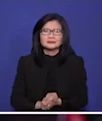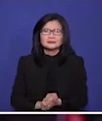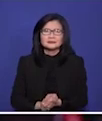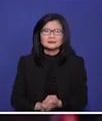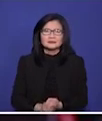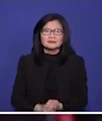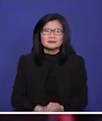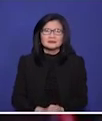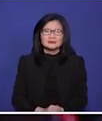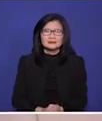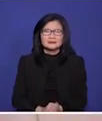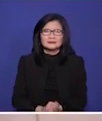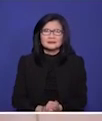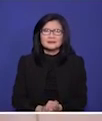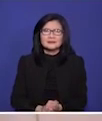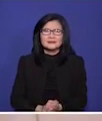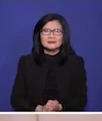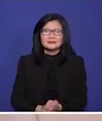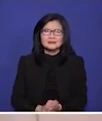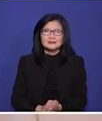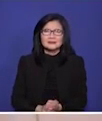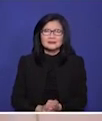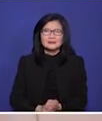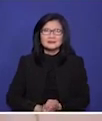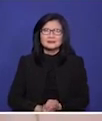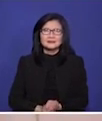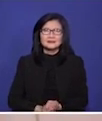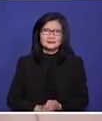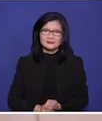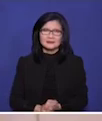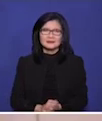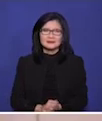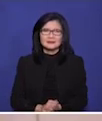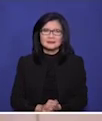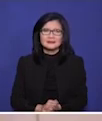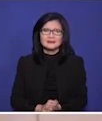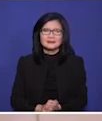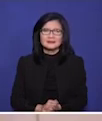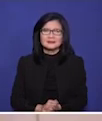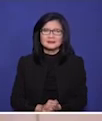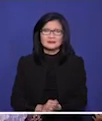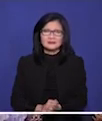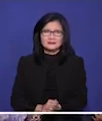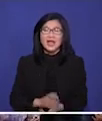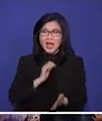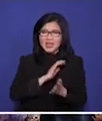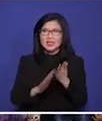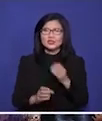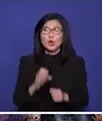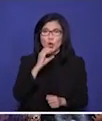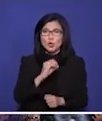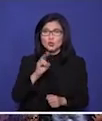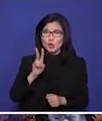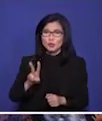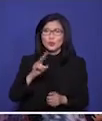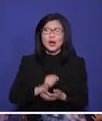ada akan dimanfaatkan paslon 1 waktunya masih ada akan dimanfaatkan cukup langsung paslon 02 menjawab